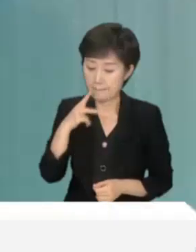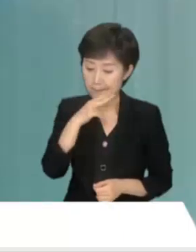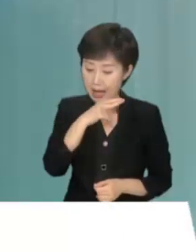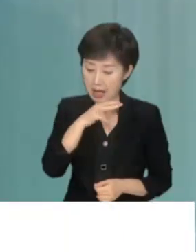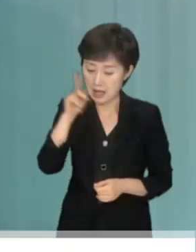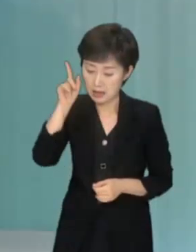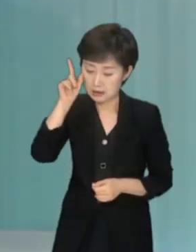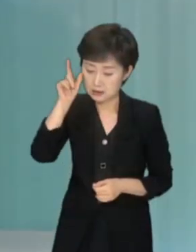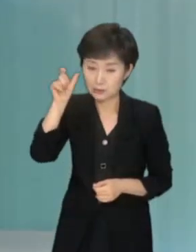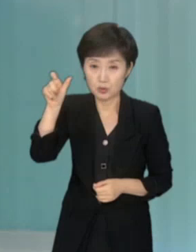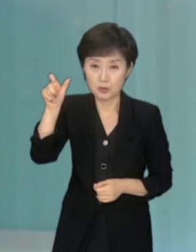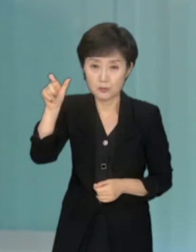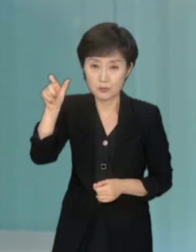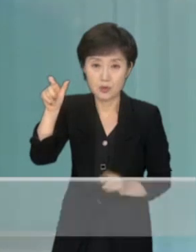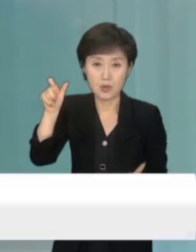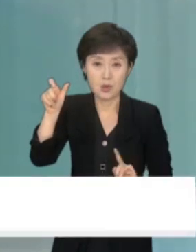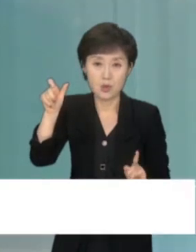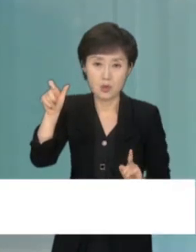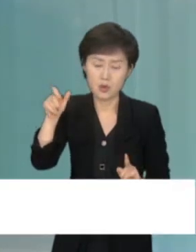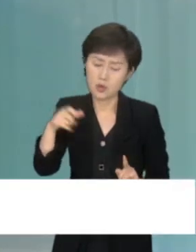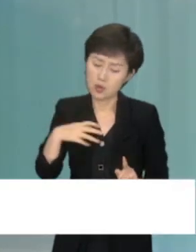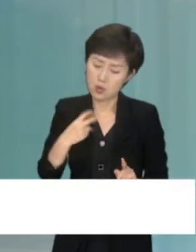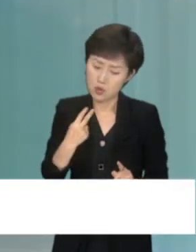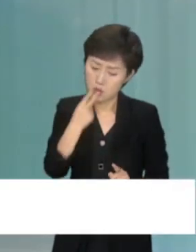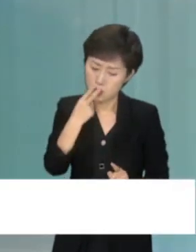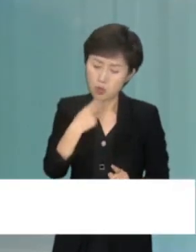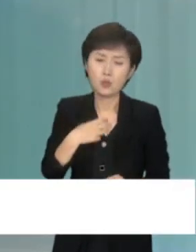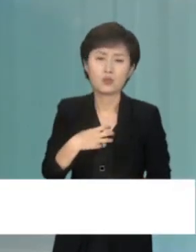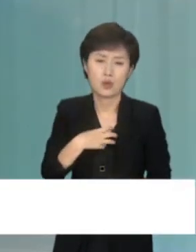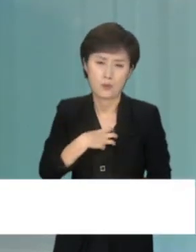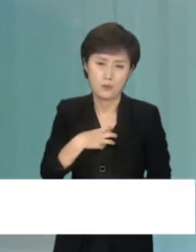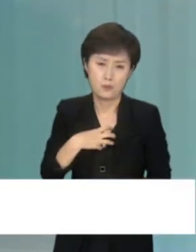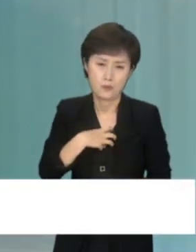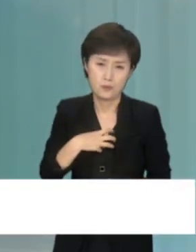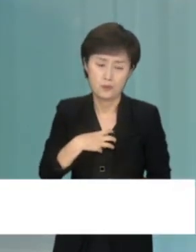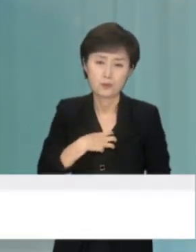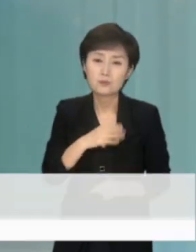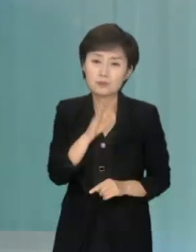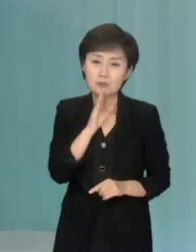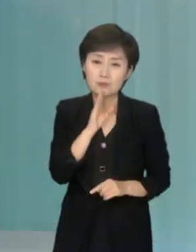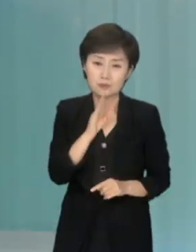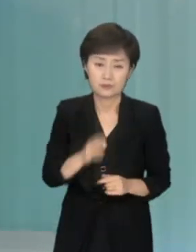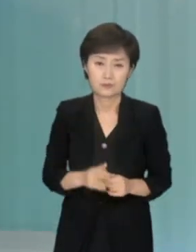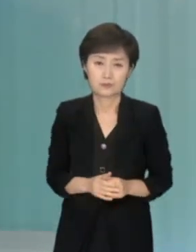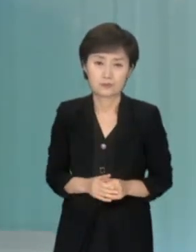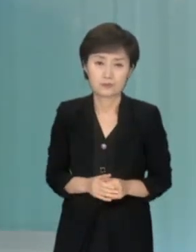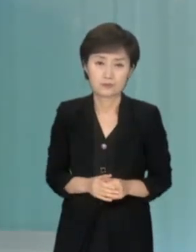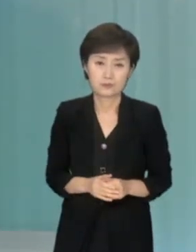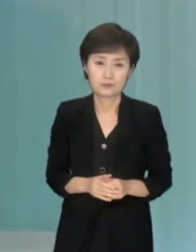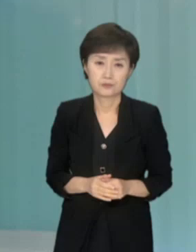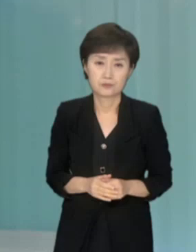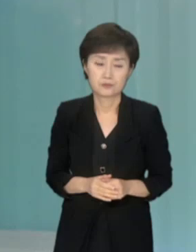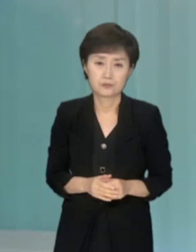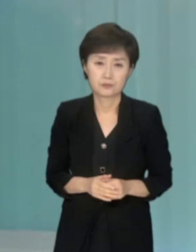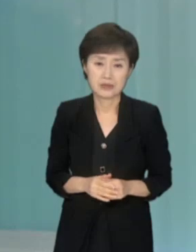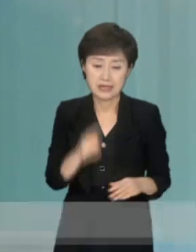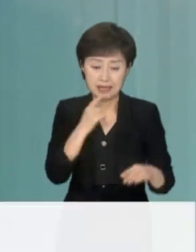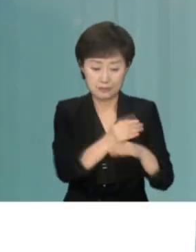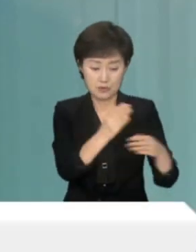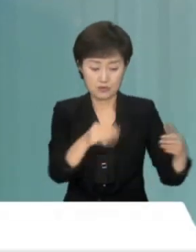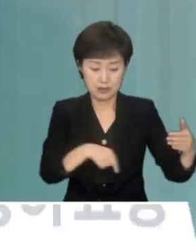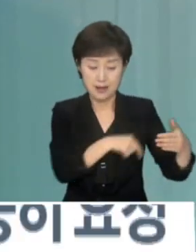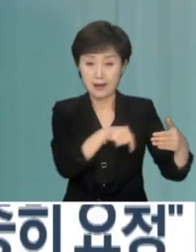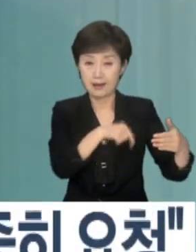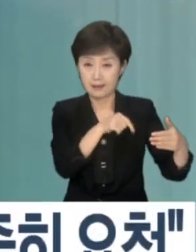사실 거의 극단적인 상황까지 도착해 있다라고 보는 것이 맞을 것 같고요 그동안에 민주당